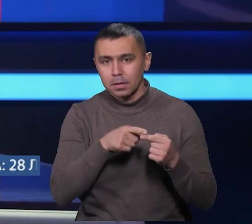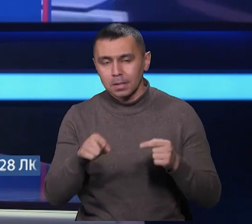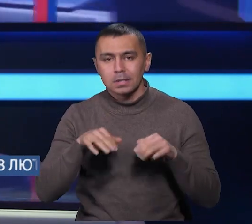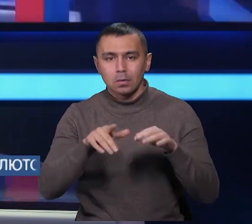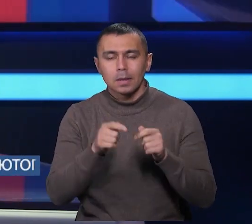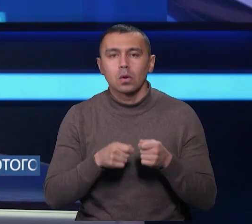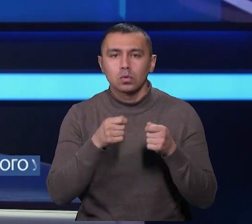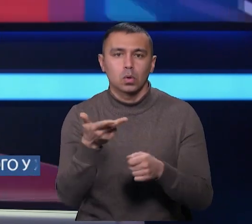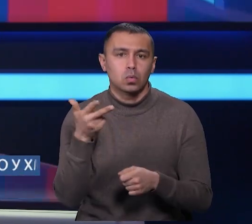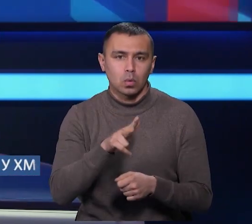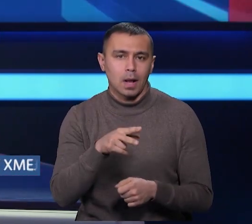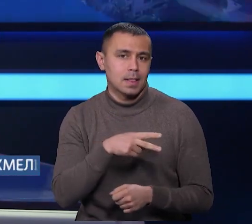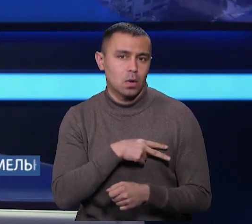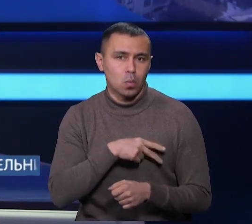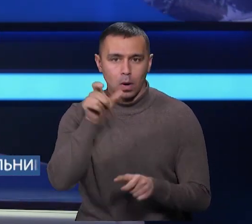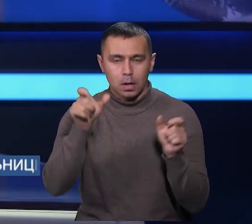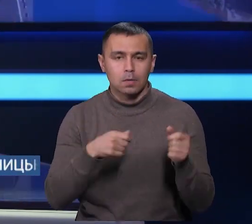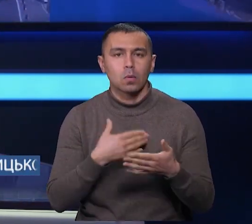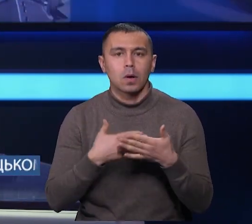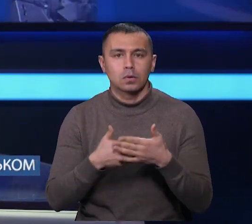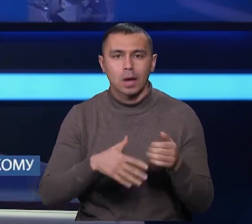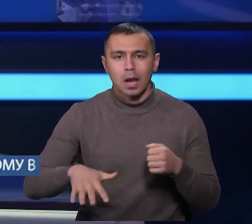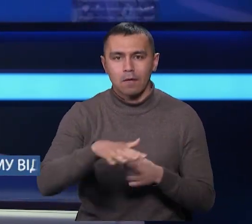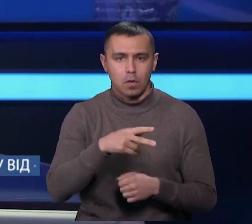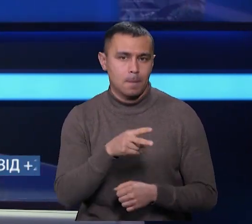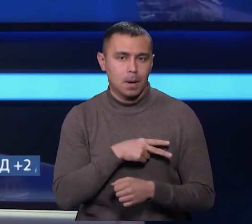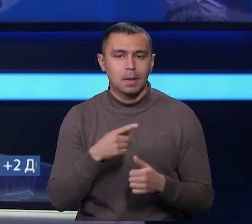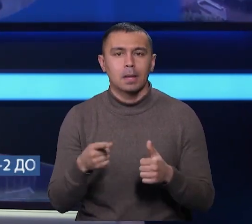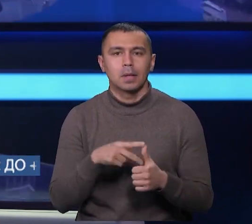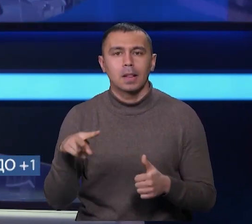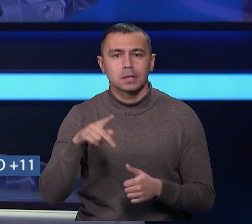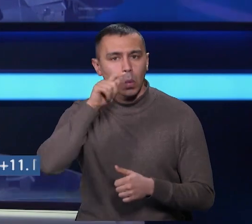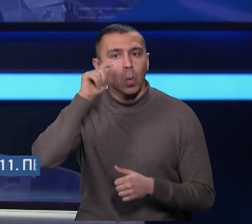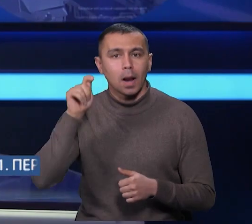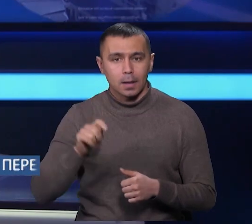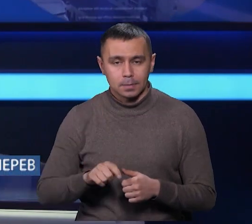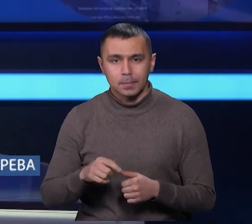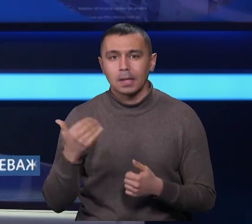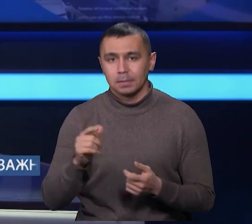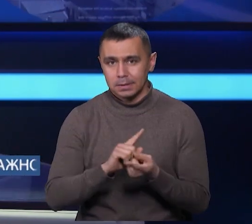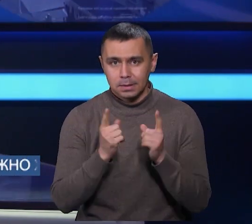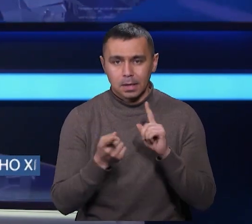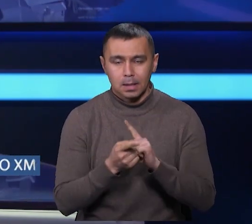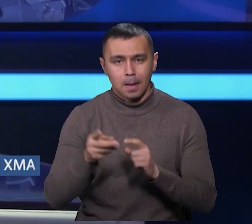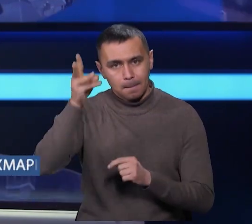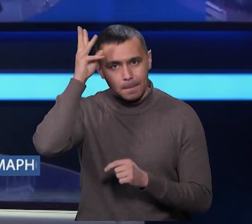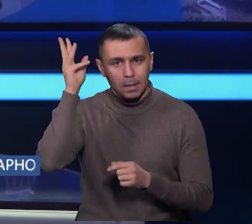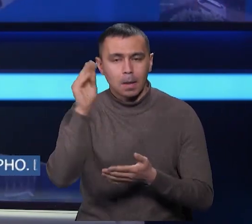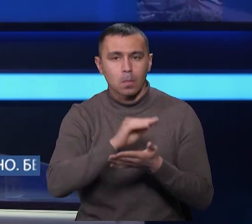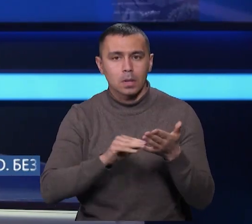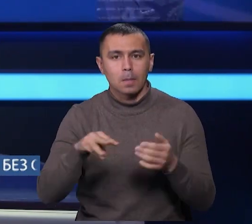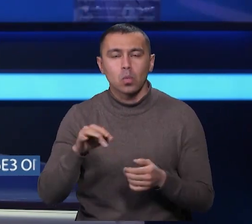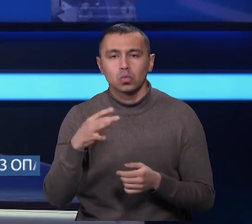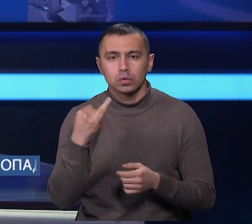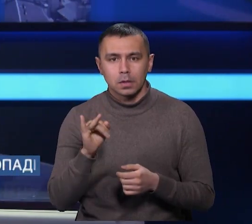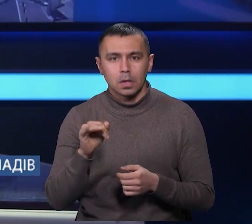заходу нагородили трьох лауреатів громадської краєвої премії імені Лесі Українки. Ними стали хмельницькі поети Микола Хоружий